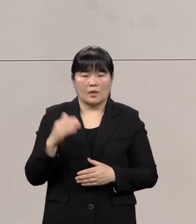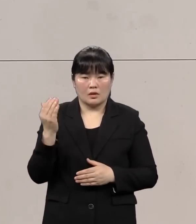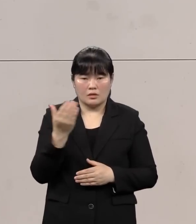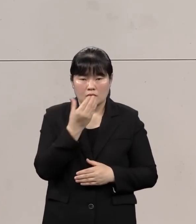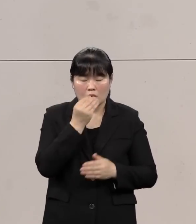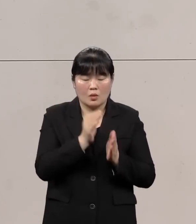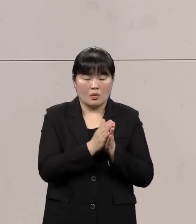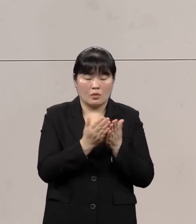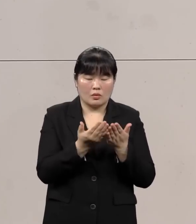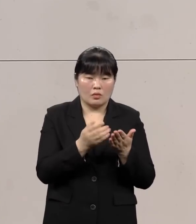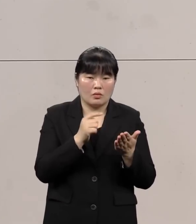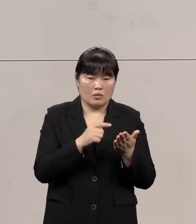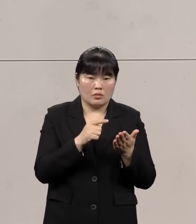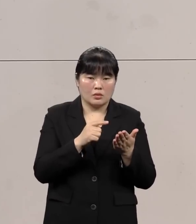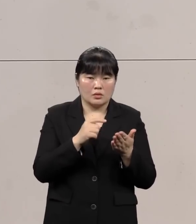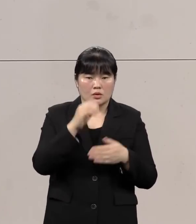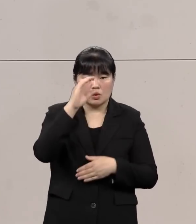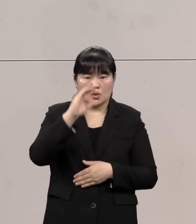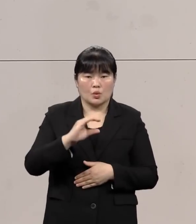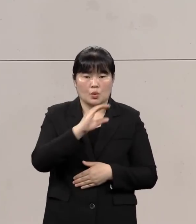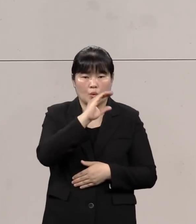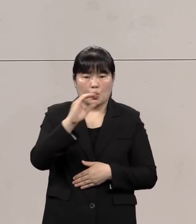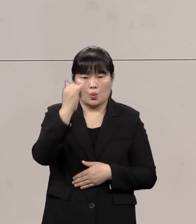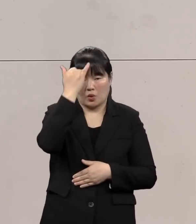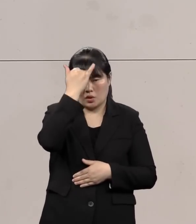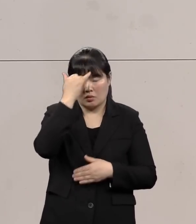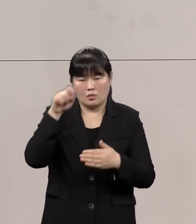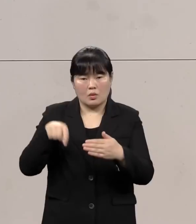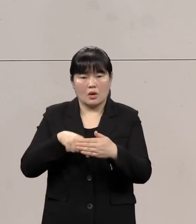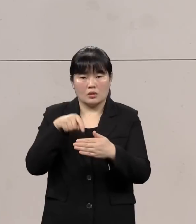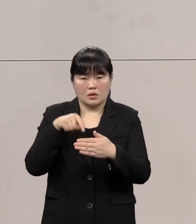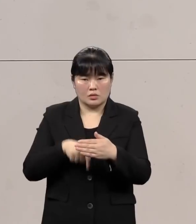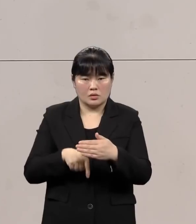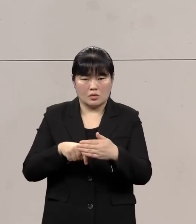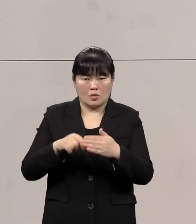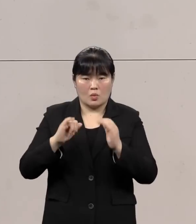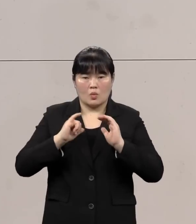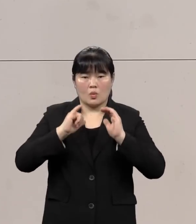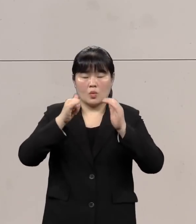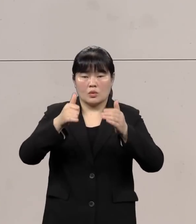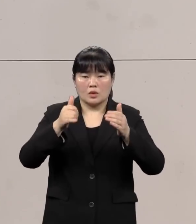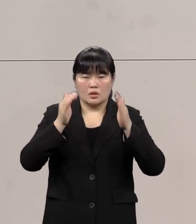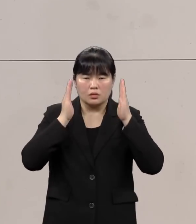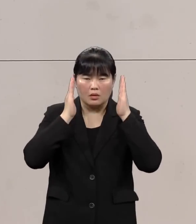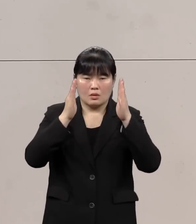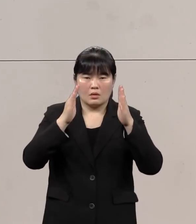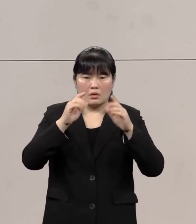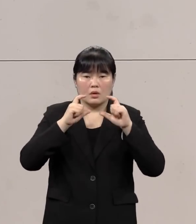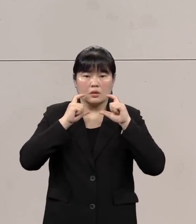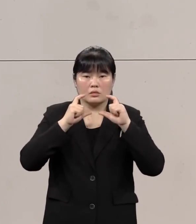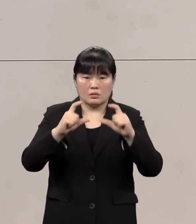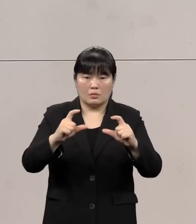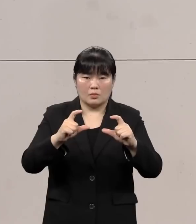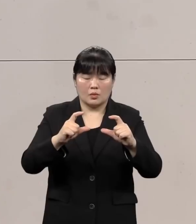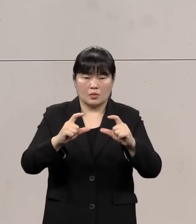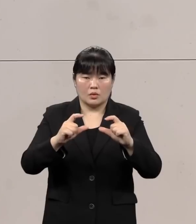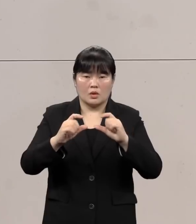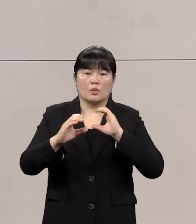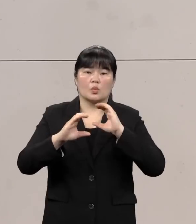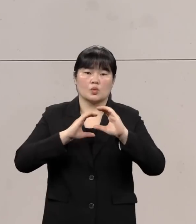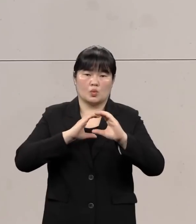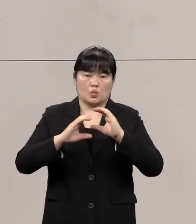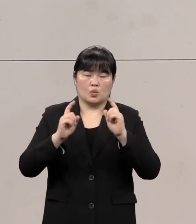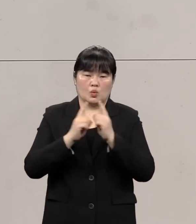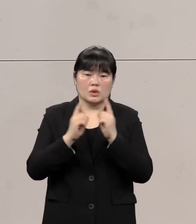성경은 말씀의 집인 교회의 전례 안에서 세상을 향하여 선포되고 소통과